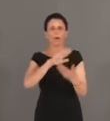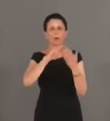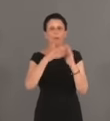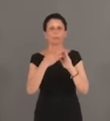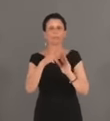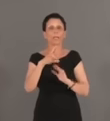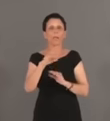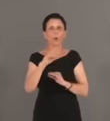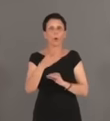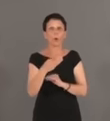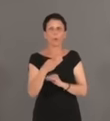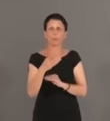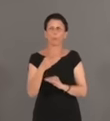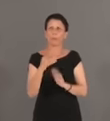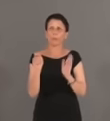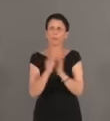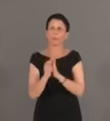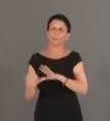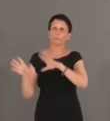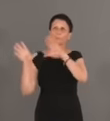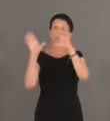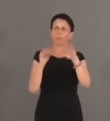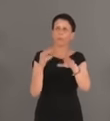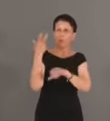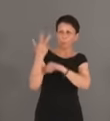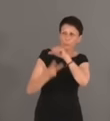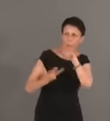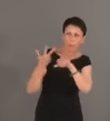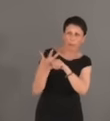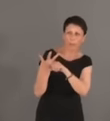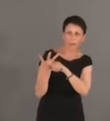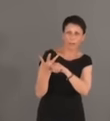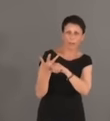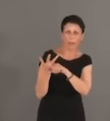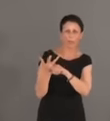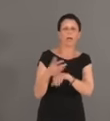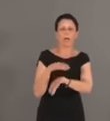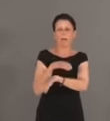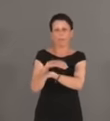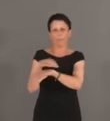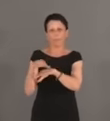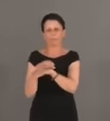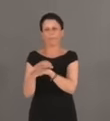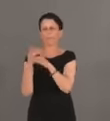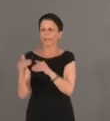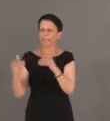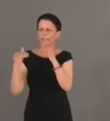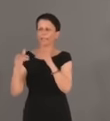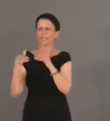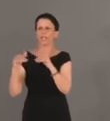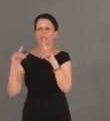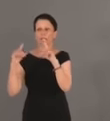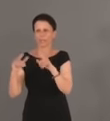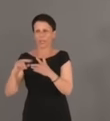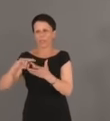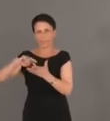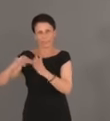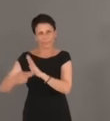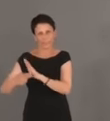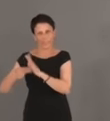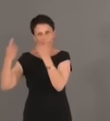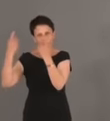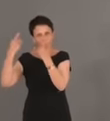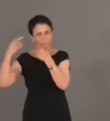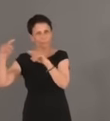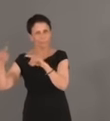rome depuis 3 ans désormais. Le préfet à l'égalité des chances a signé le recours à la